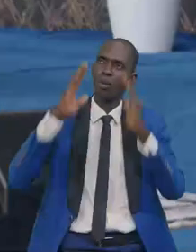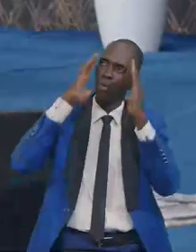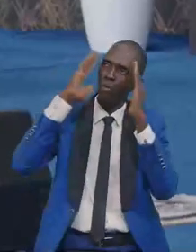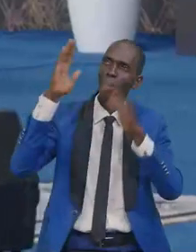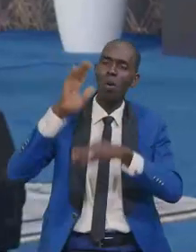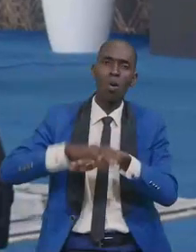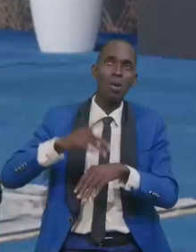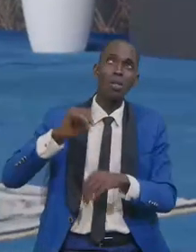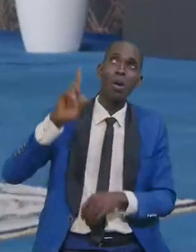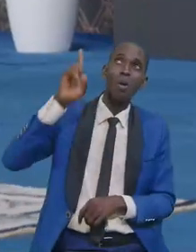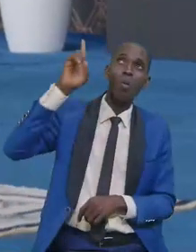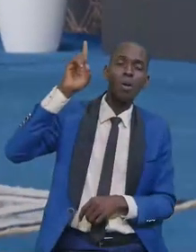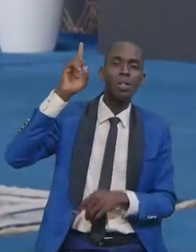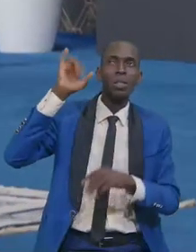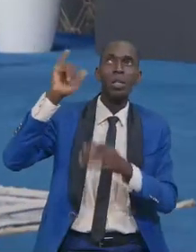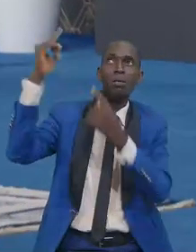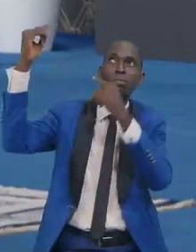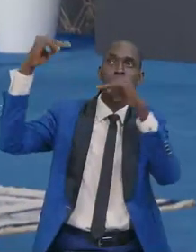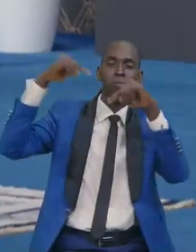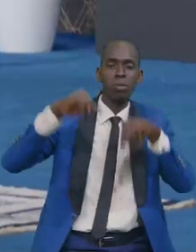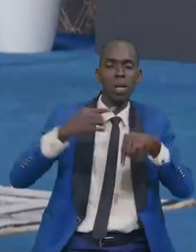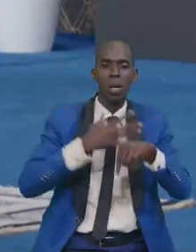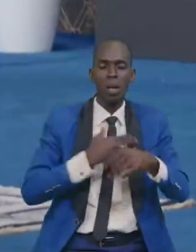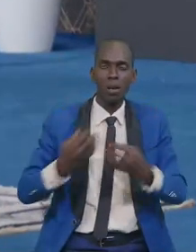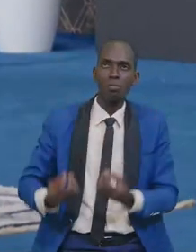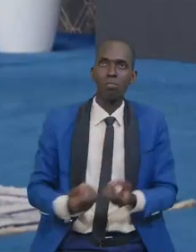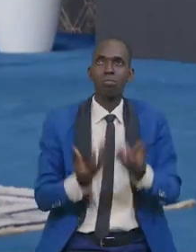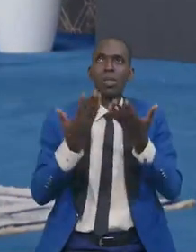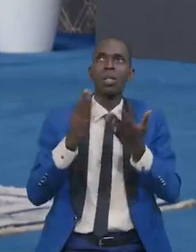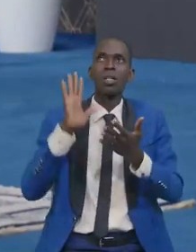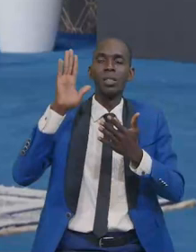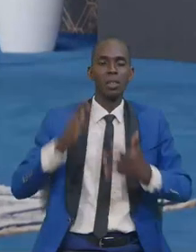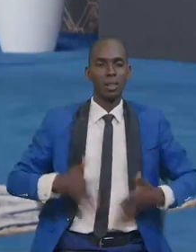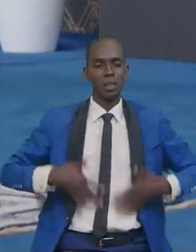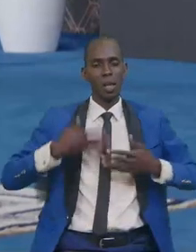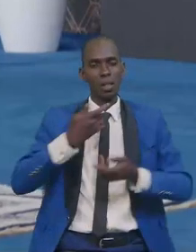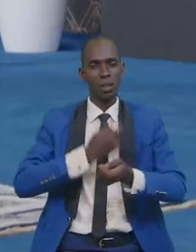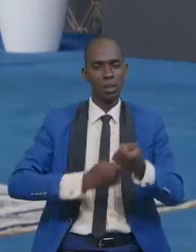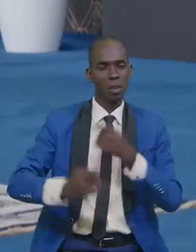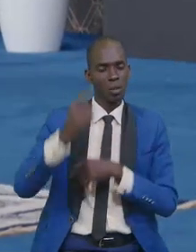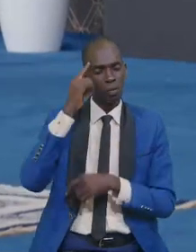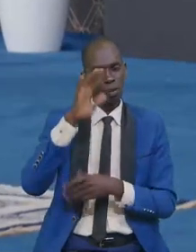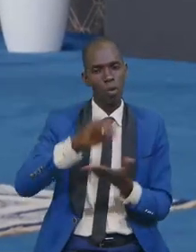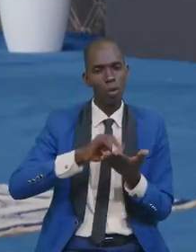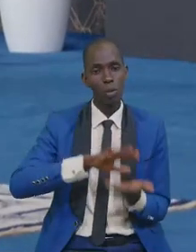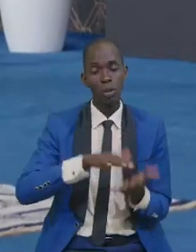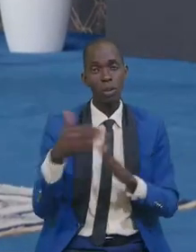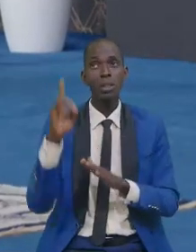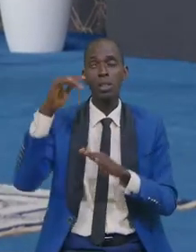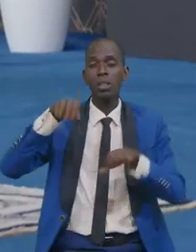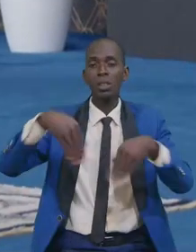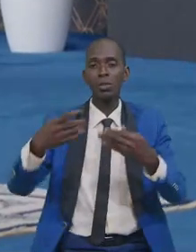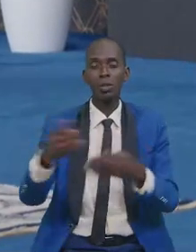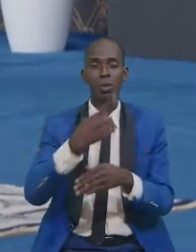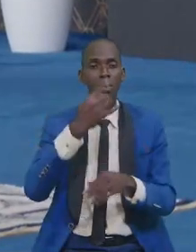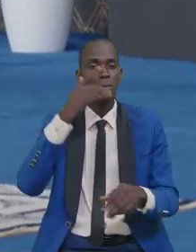te concentres sur celui qui est venu et qui s'est sacrifié et qui a donné sa vie pour toi et qui te donne